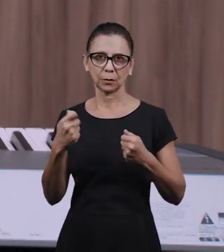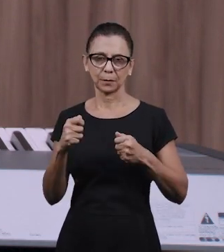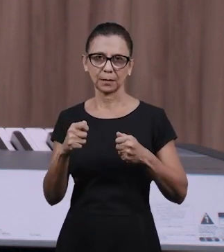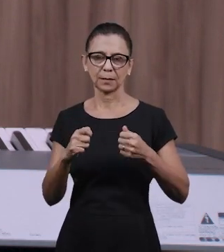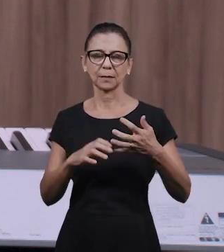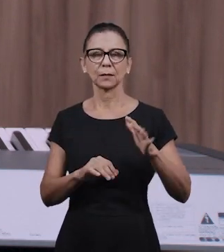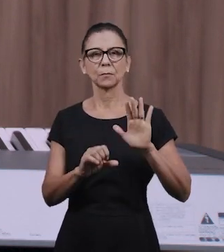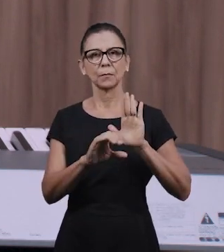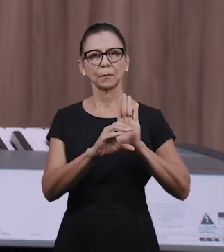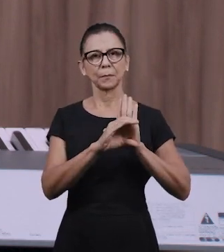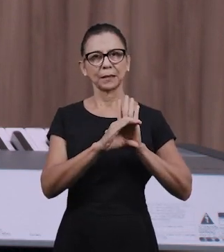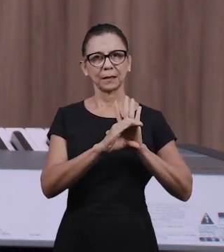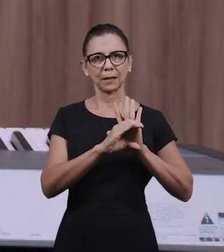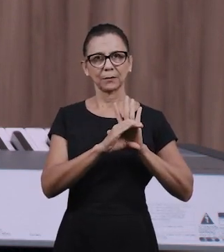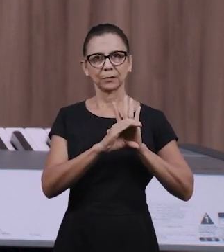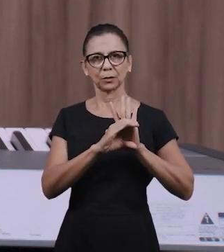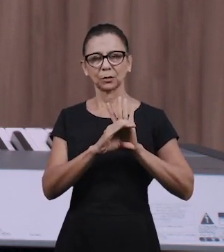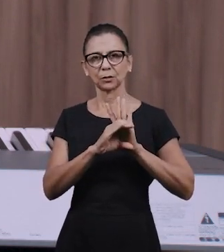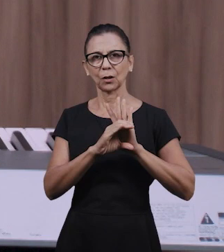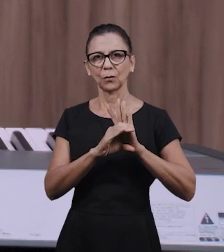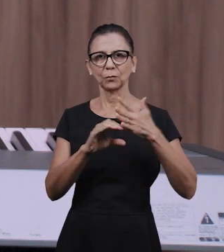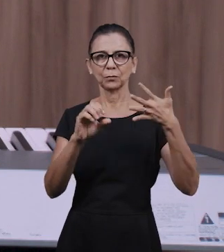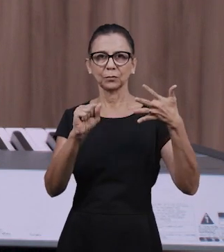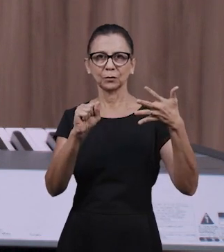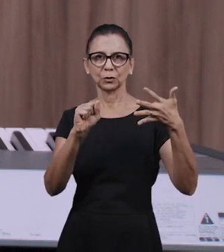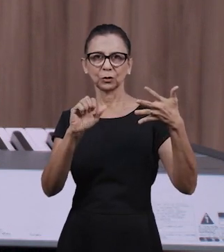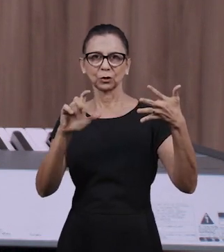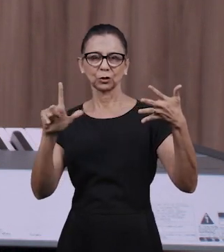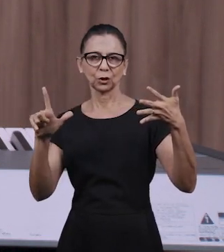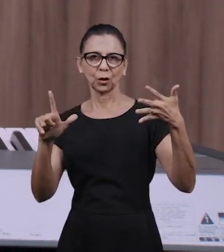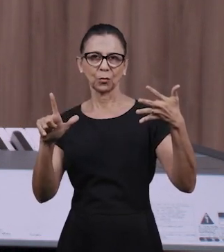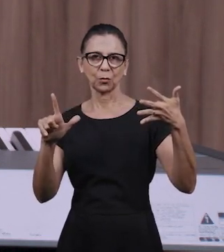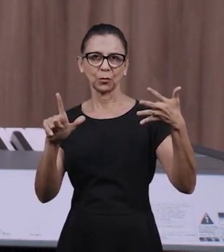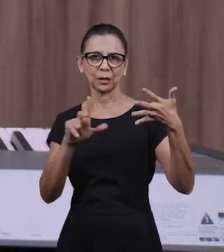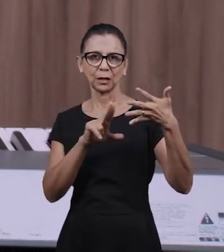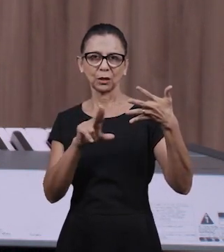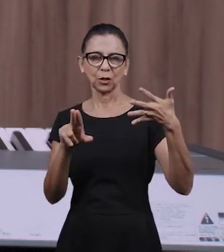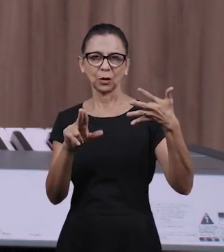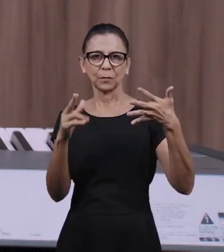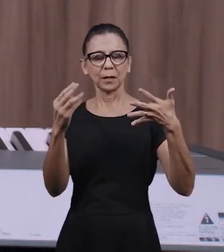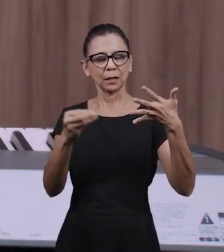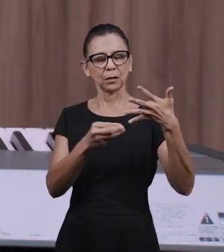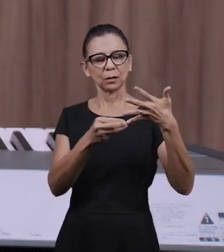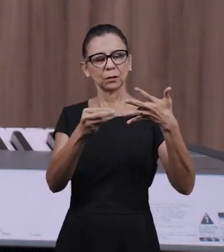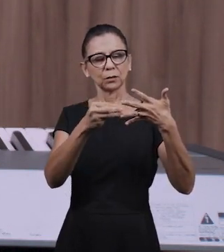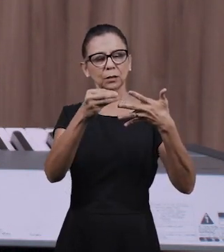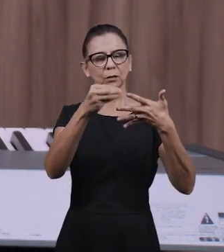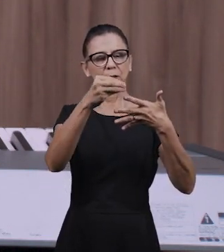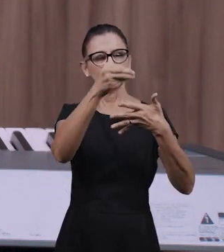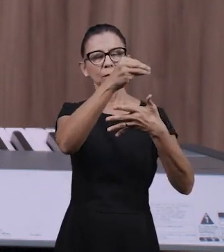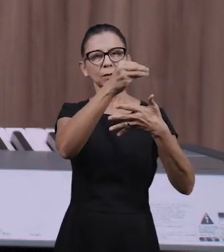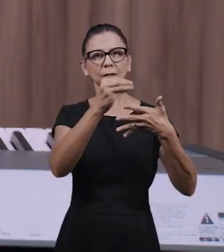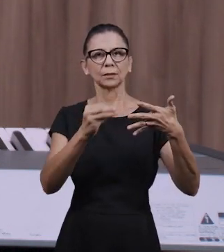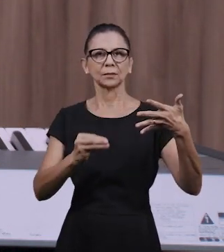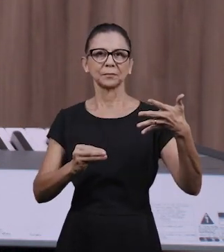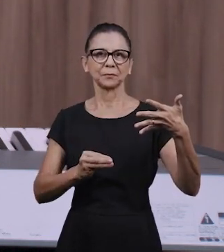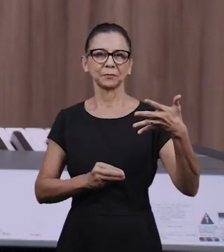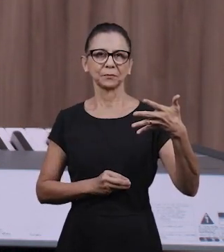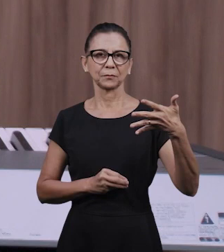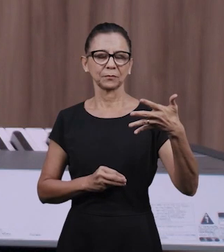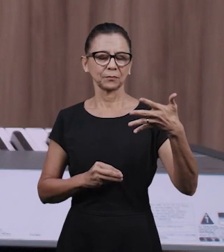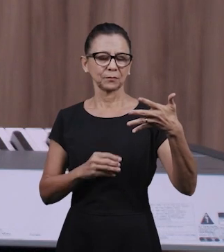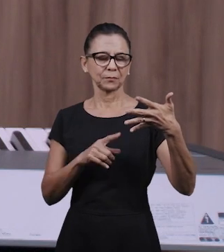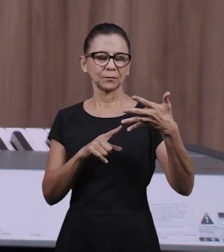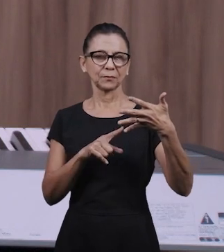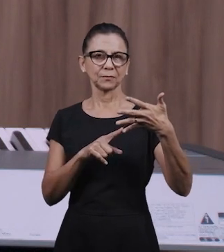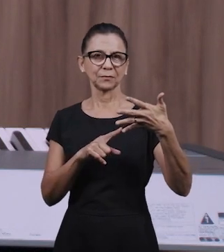clé. La clé que nous voyons ici, c'est la clé de sol, donne le nom aux autres notes. Donc, notre échelle ici, c'est Do, Ré,